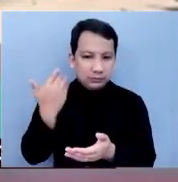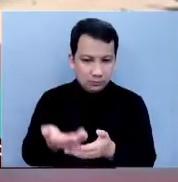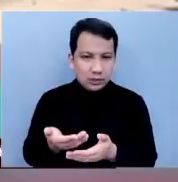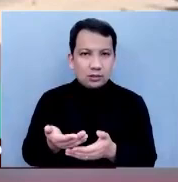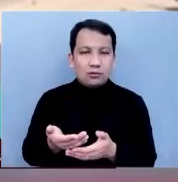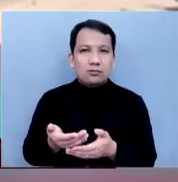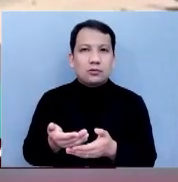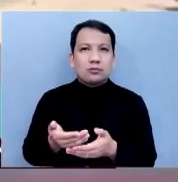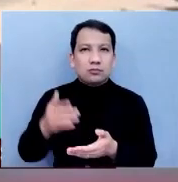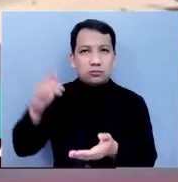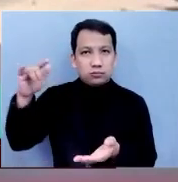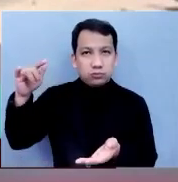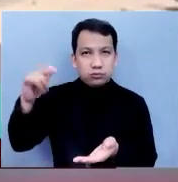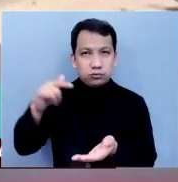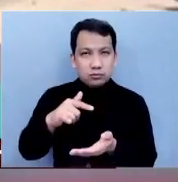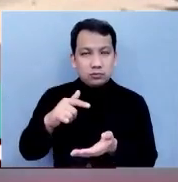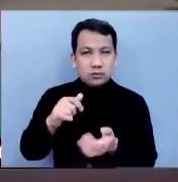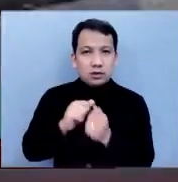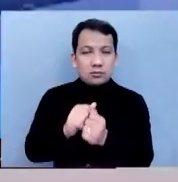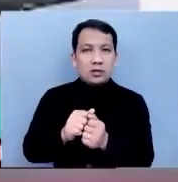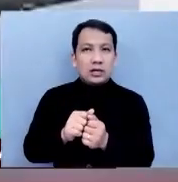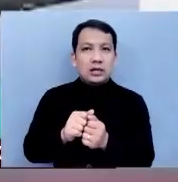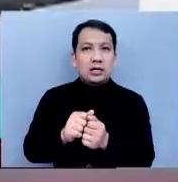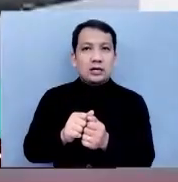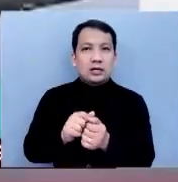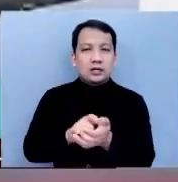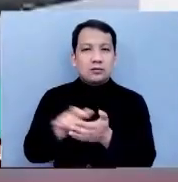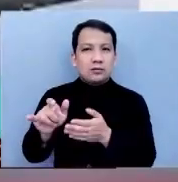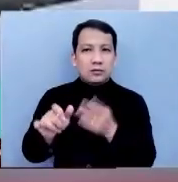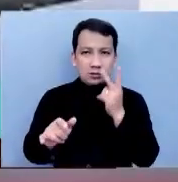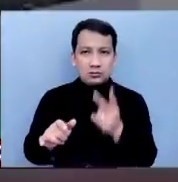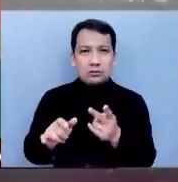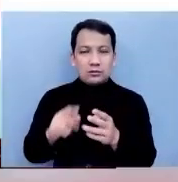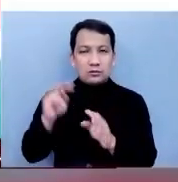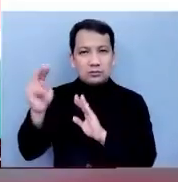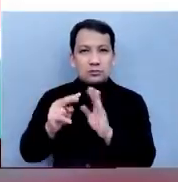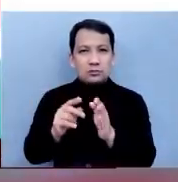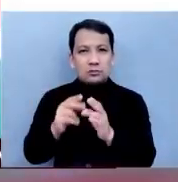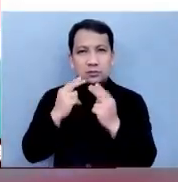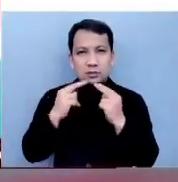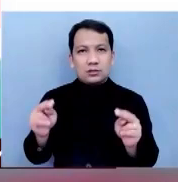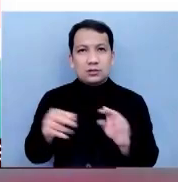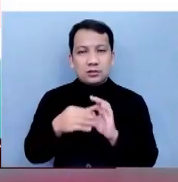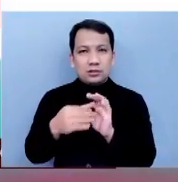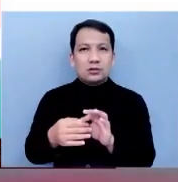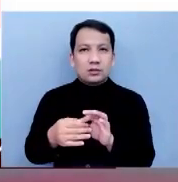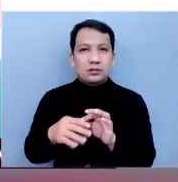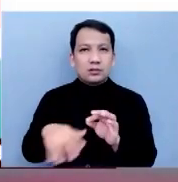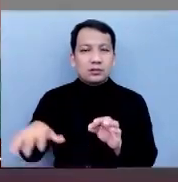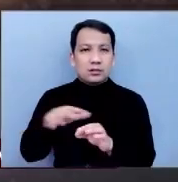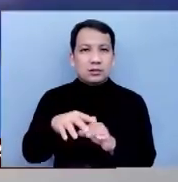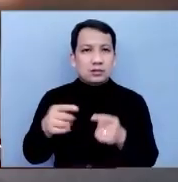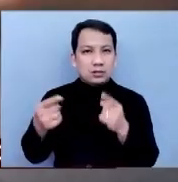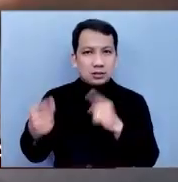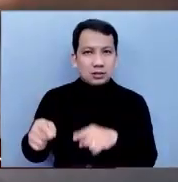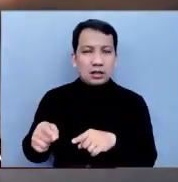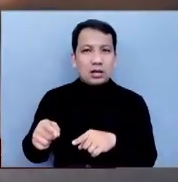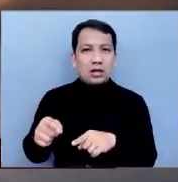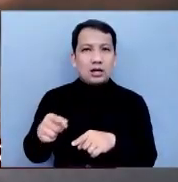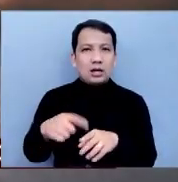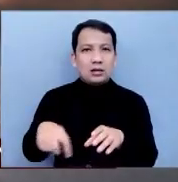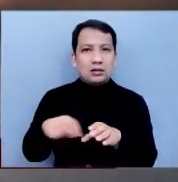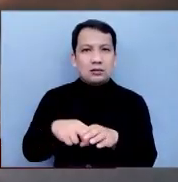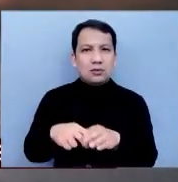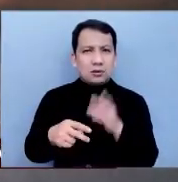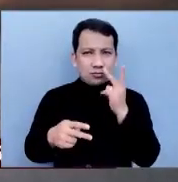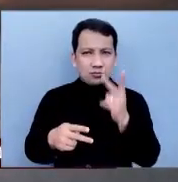halos bumagsak daw ang sinasakyan niyang eroplano. Makikita pa sa video ang mga news articles na tungkol daw sa pangyayari. Marami ng views,